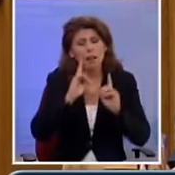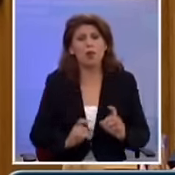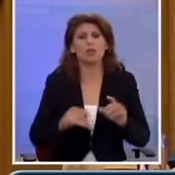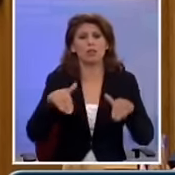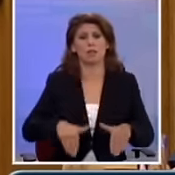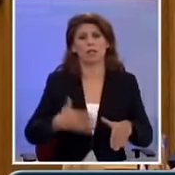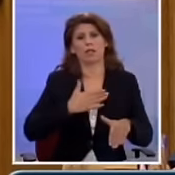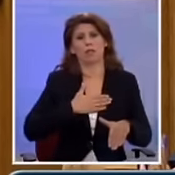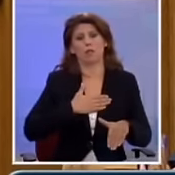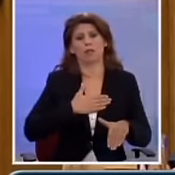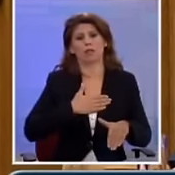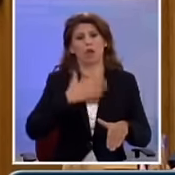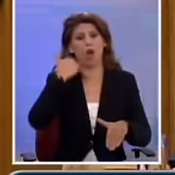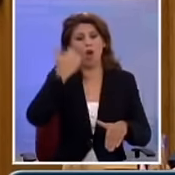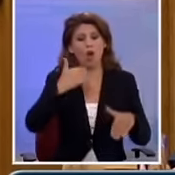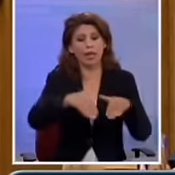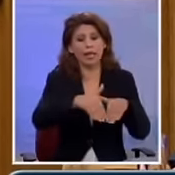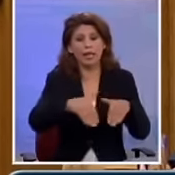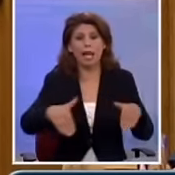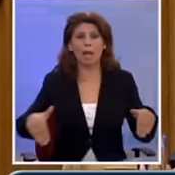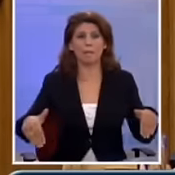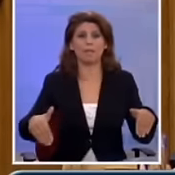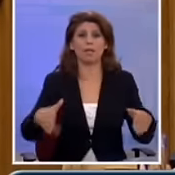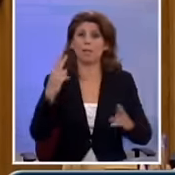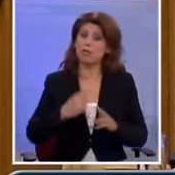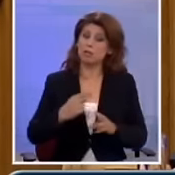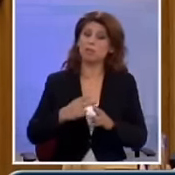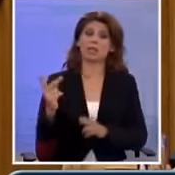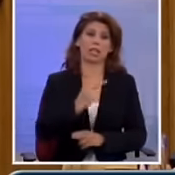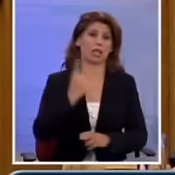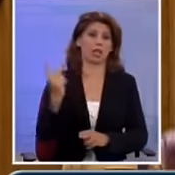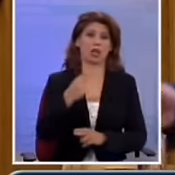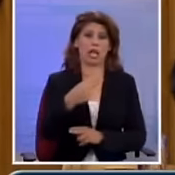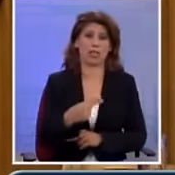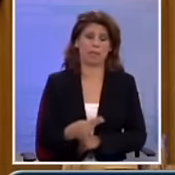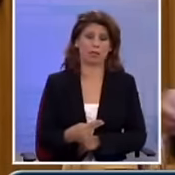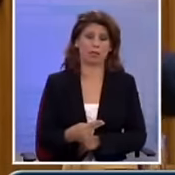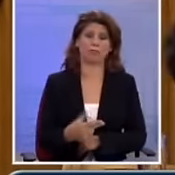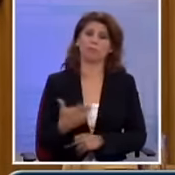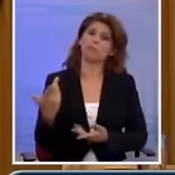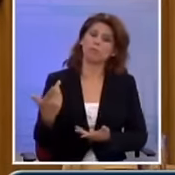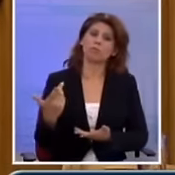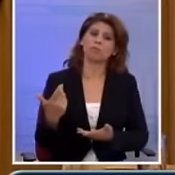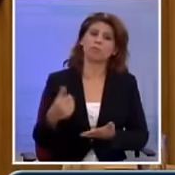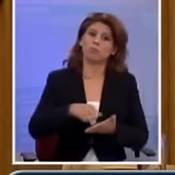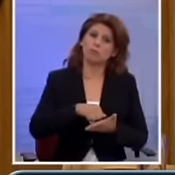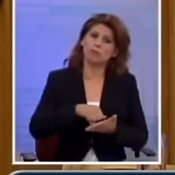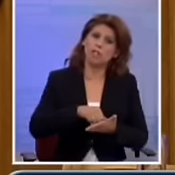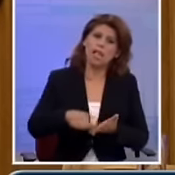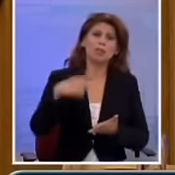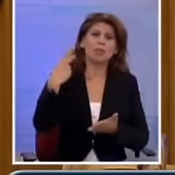από την πλευρά μας, κόκκινες γραμμές για κρίσιμα κοινωνικά μέτωπα, να σβήσουν με το δικό τους κόκκινο